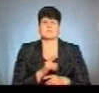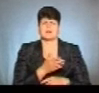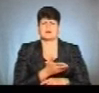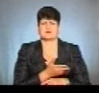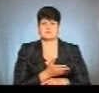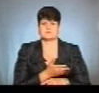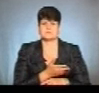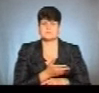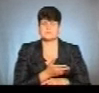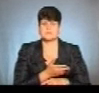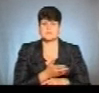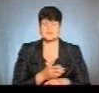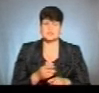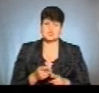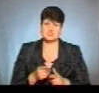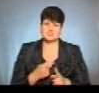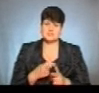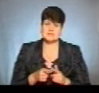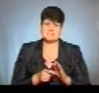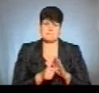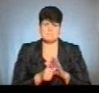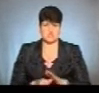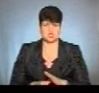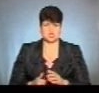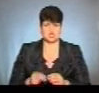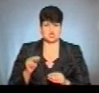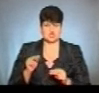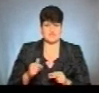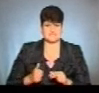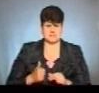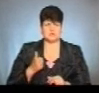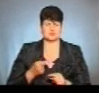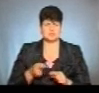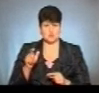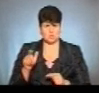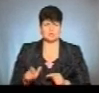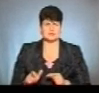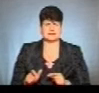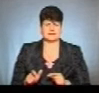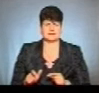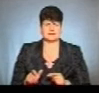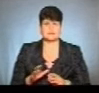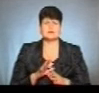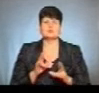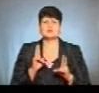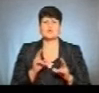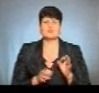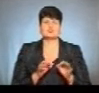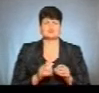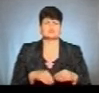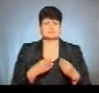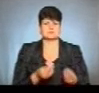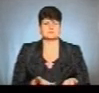власне, це приниження честі, гідності цієї людини навіть не буде на кого подати в